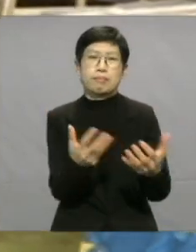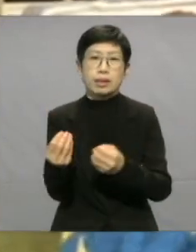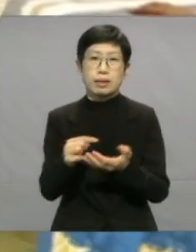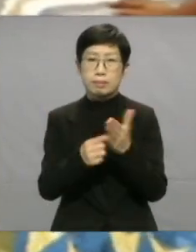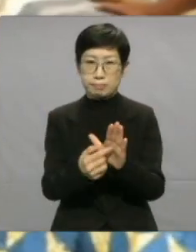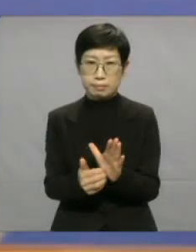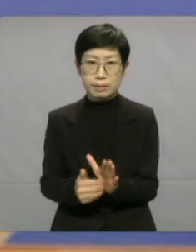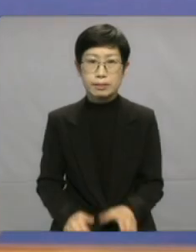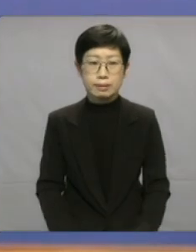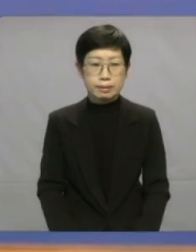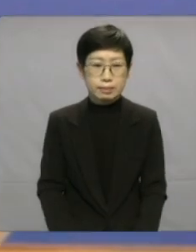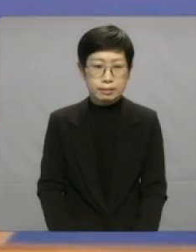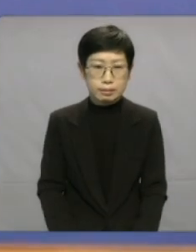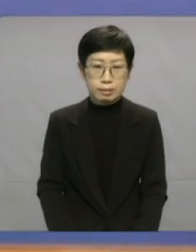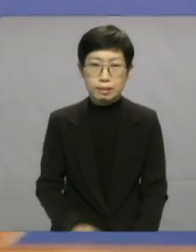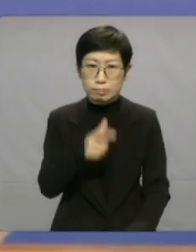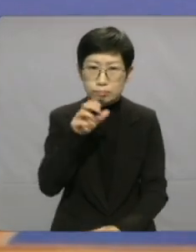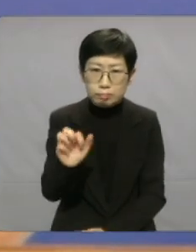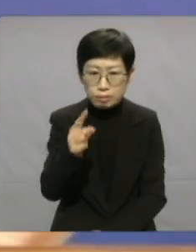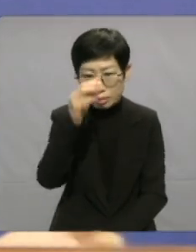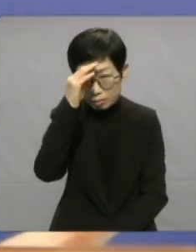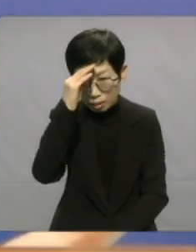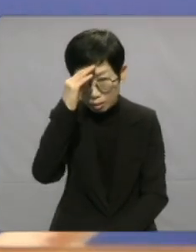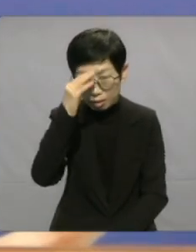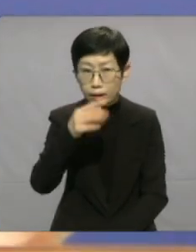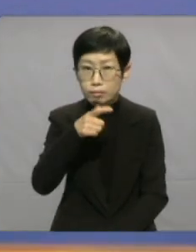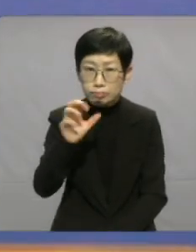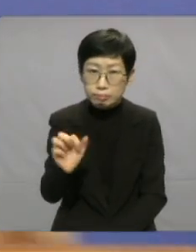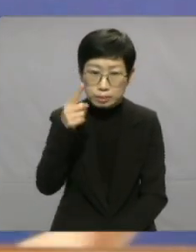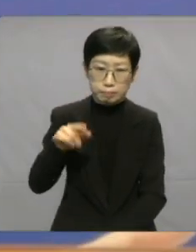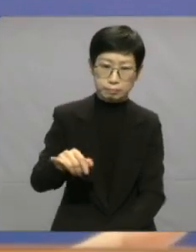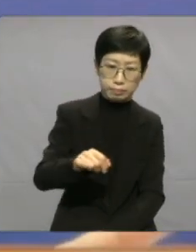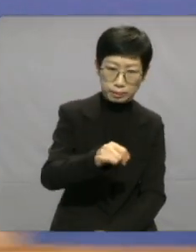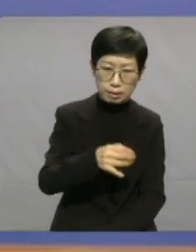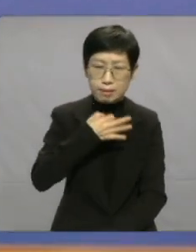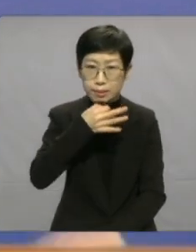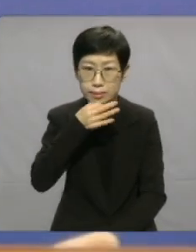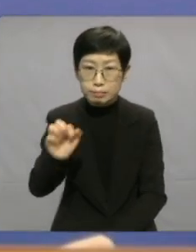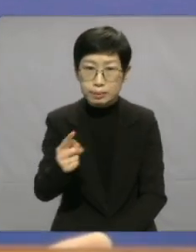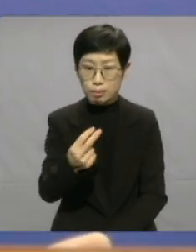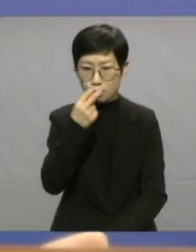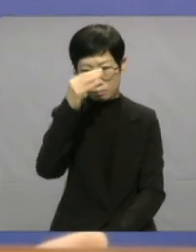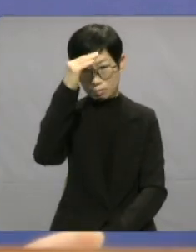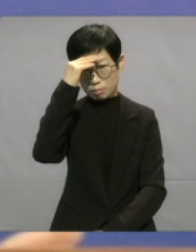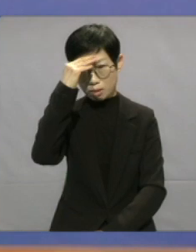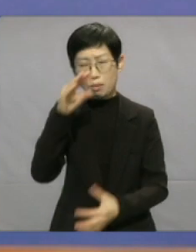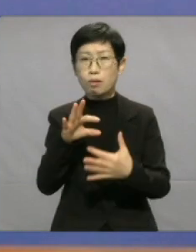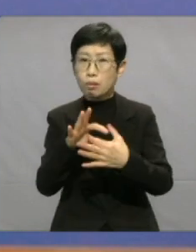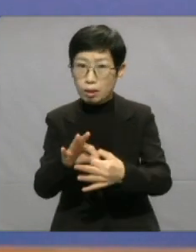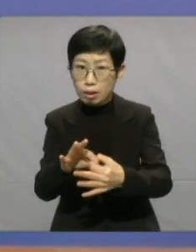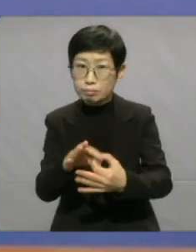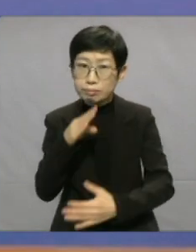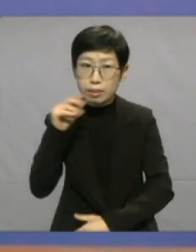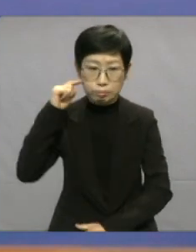전했습니다. Est-ce que c'est une maladie de transmission par l'eau? Est-ce que c'est une bactérie qui se transmet par l'eau? Est-ce que c'est une maladie de